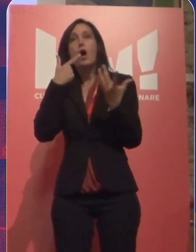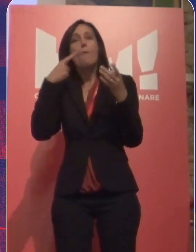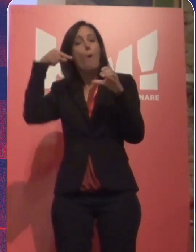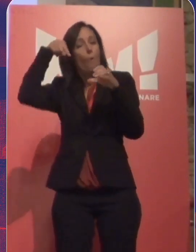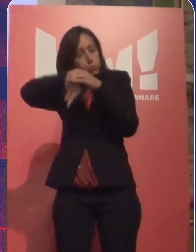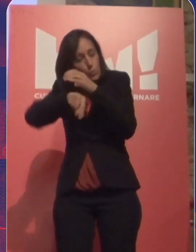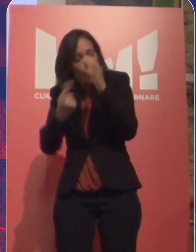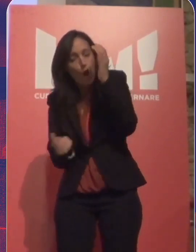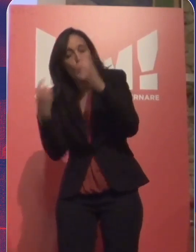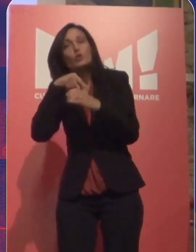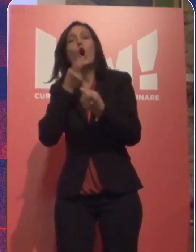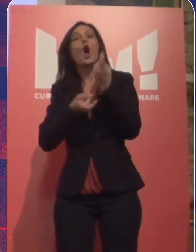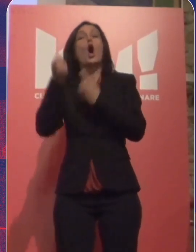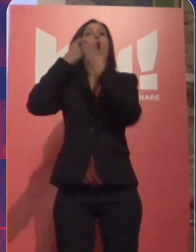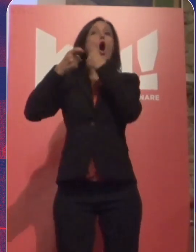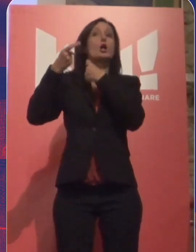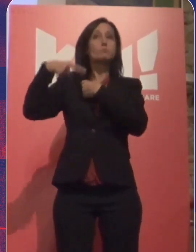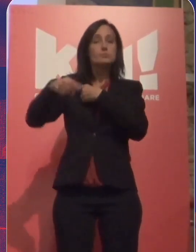grazie